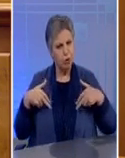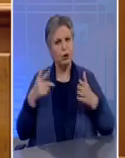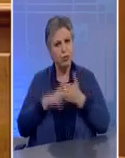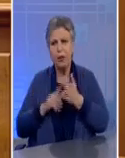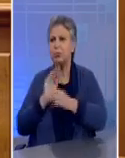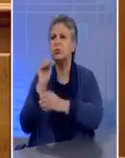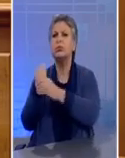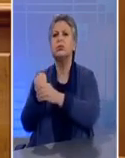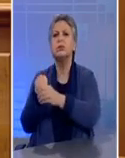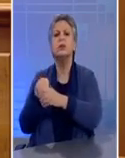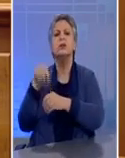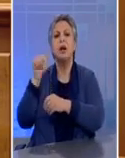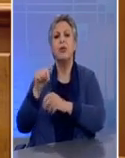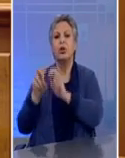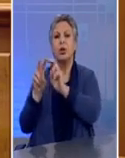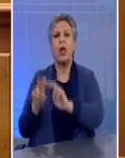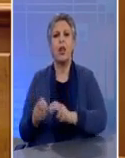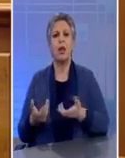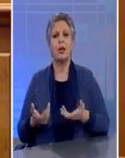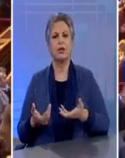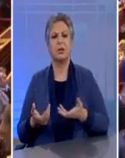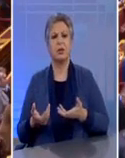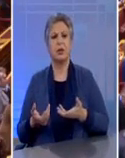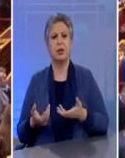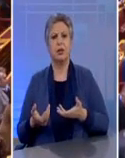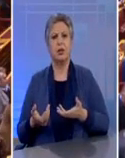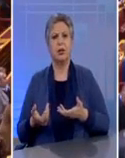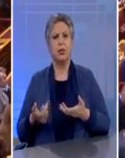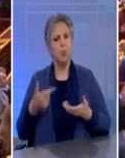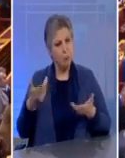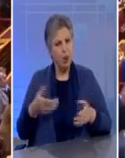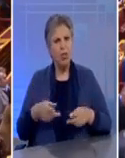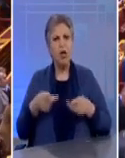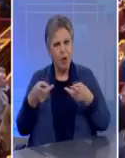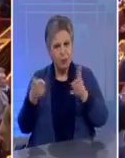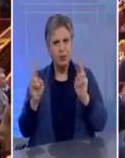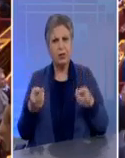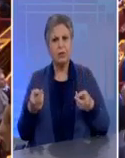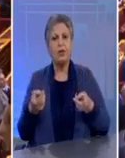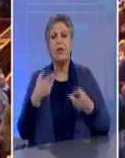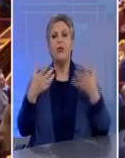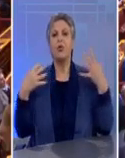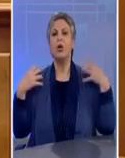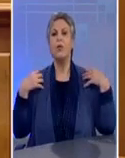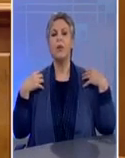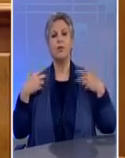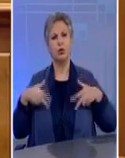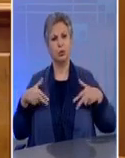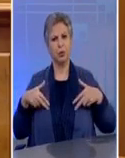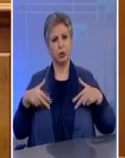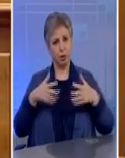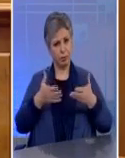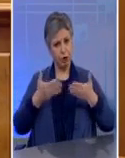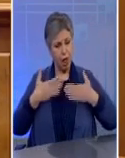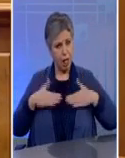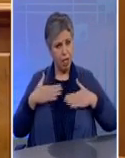Εγώ δεν είμαι σύμφωνος με τη Νέα Δημοκρατία. Να μπαίνει ο αρμόδιος υπουργός να ελέγχει. Αν όντως, αφού έχει επιθυμία να